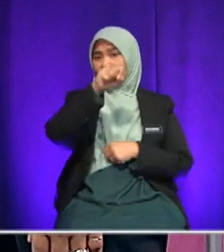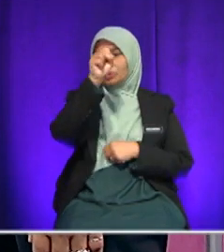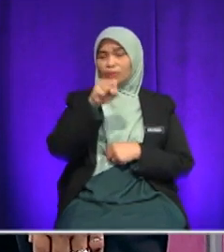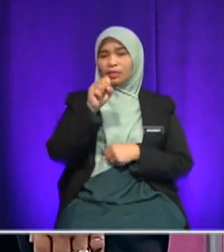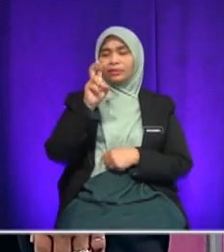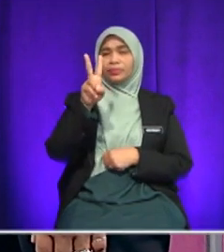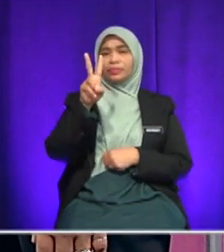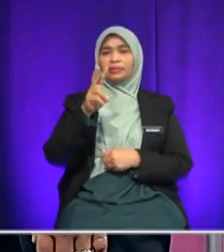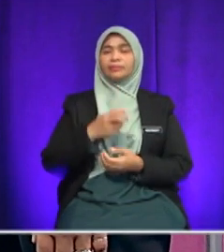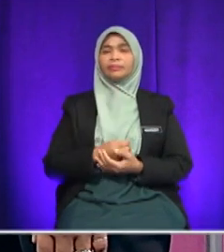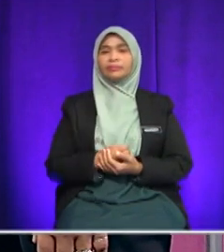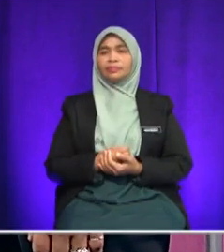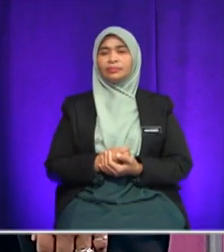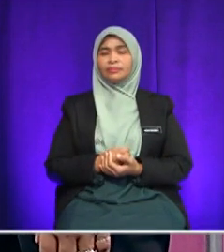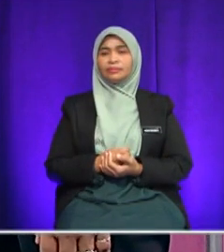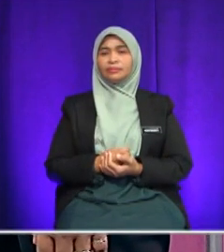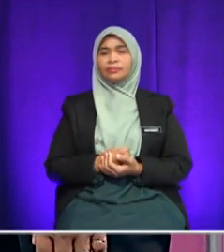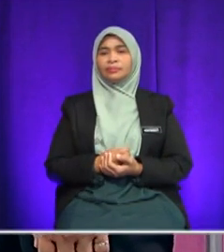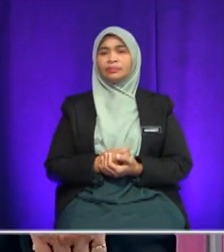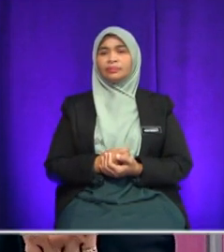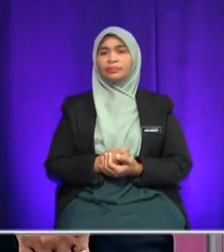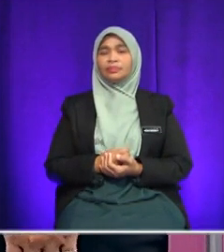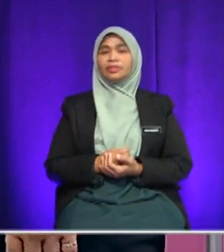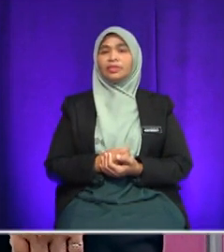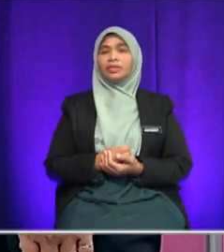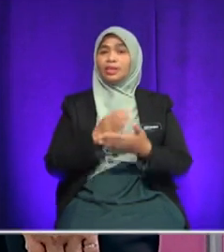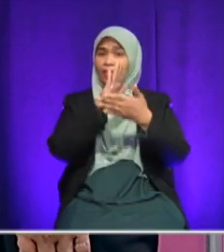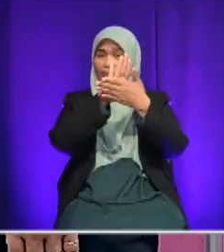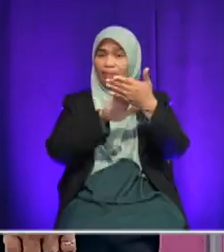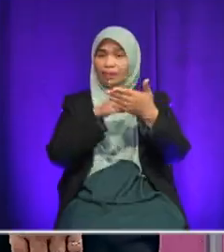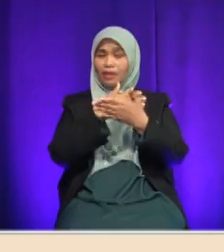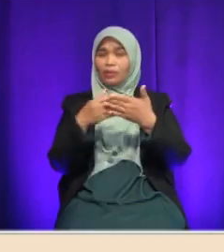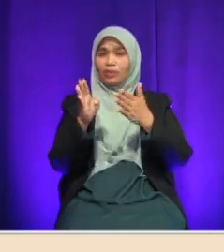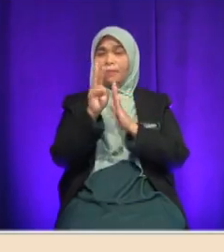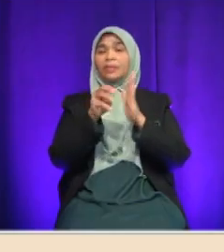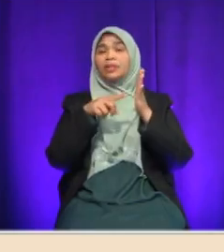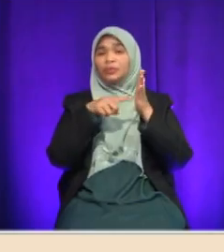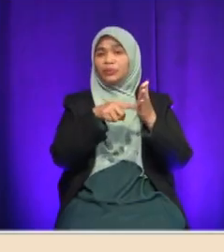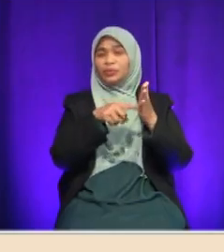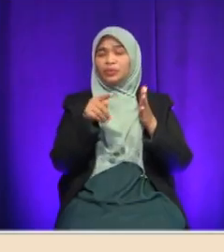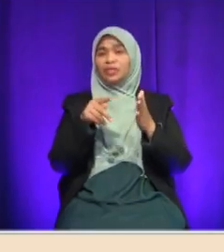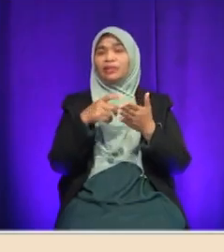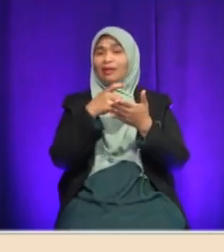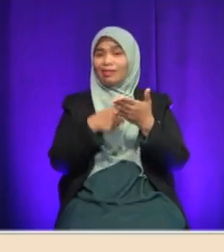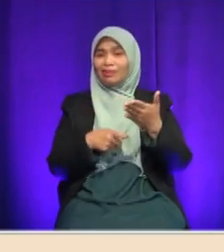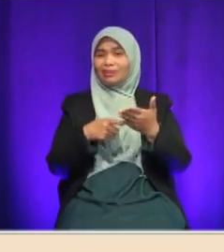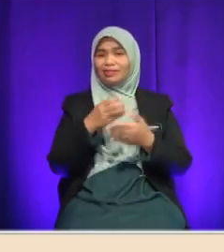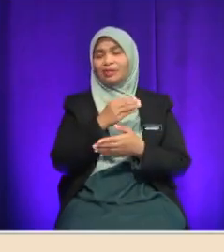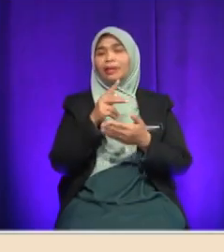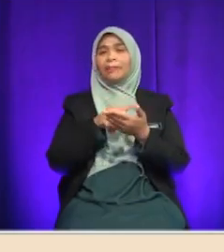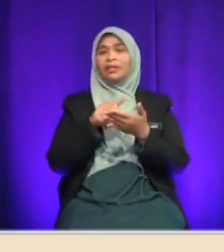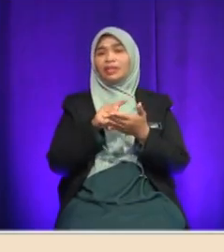Okey, soalan yang kedua. Okey, jadual menunjukkan harga dan kuantiti diminta